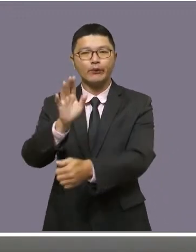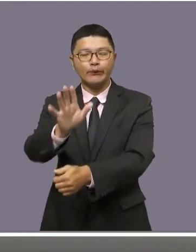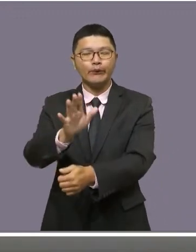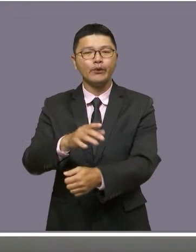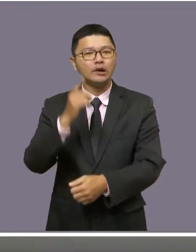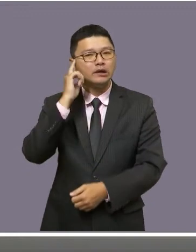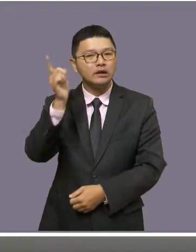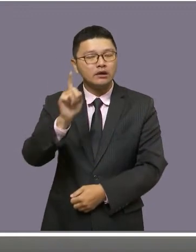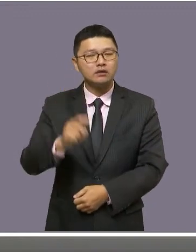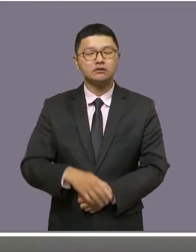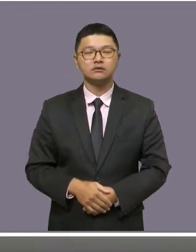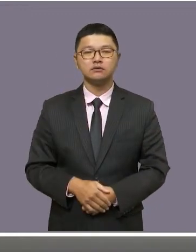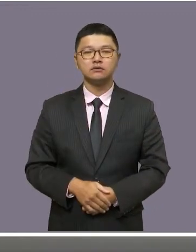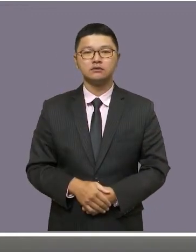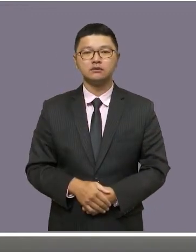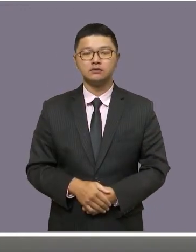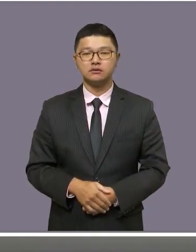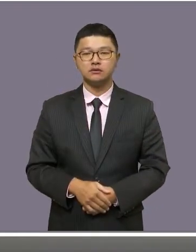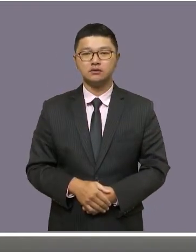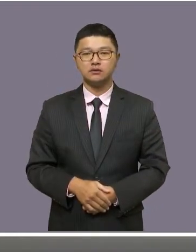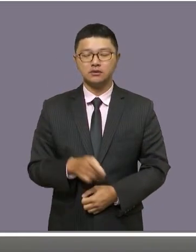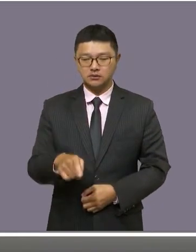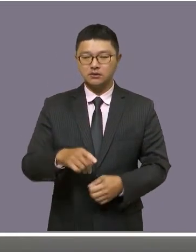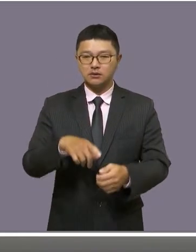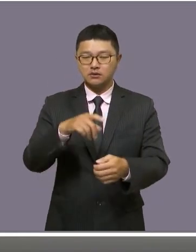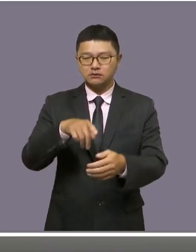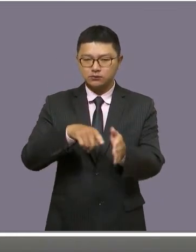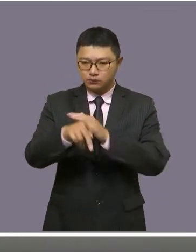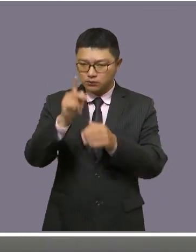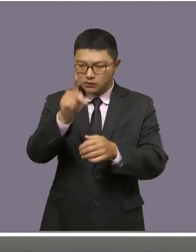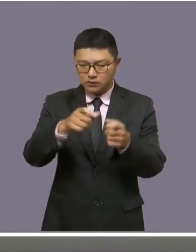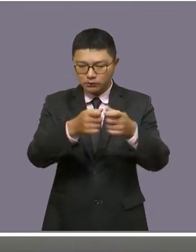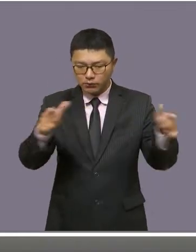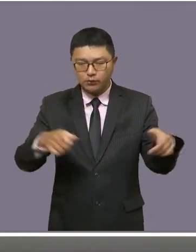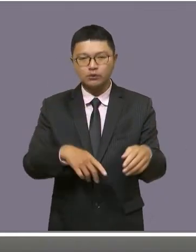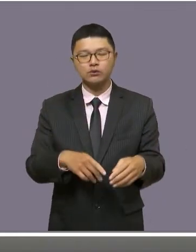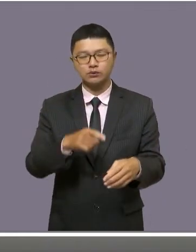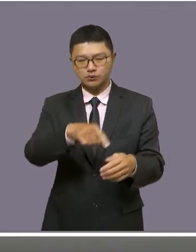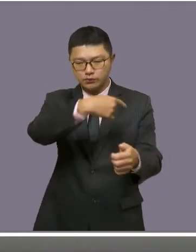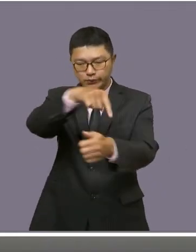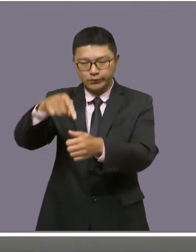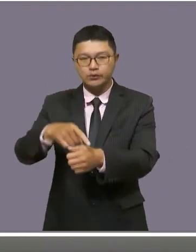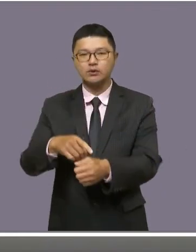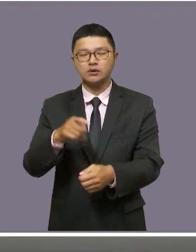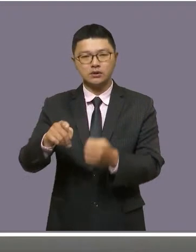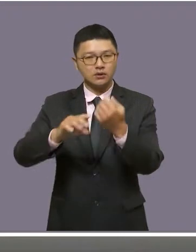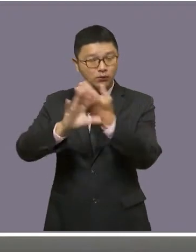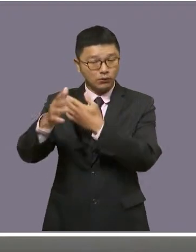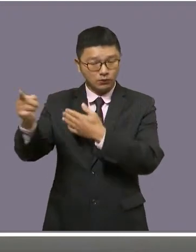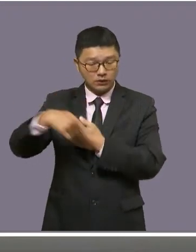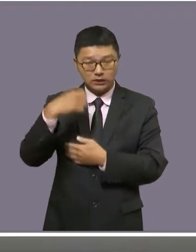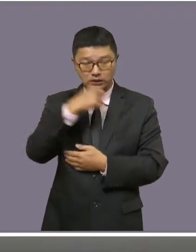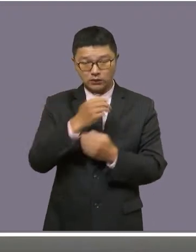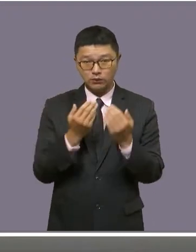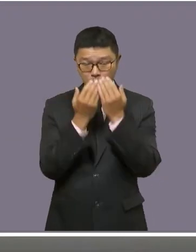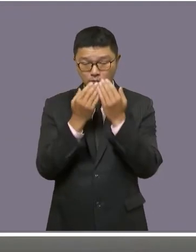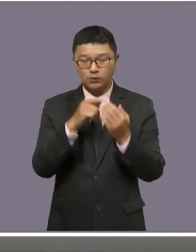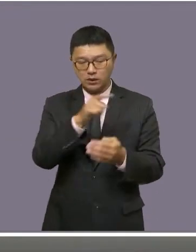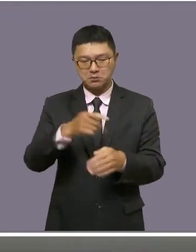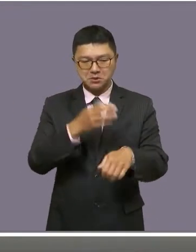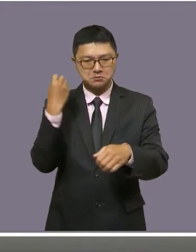些相关的类科，让海外的侨生同学有机会来台湾学习先进的技术。请看下